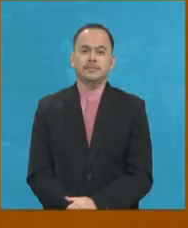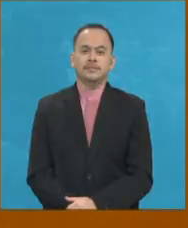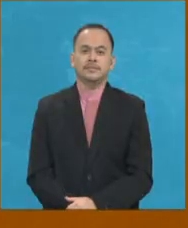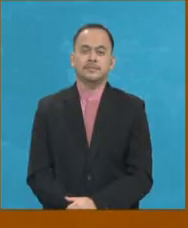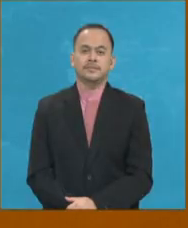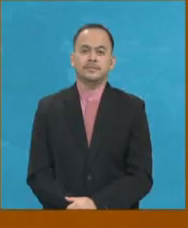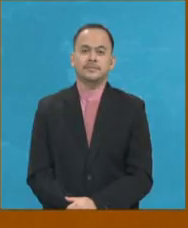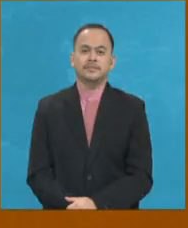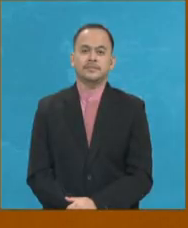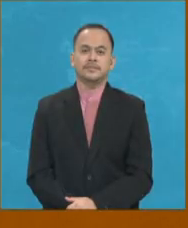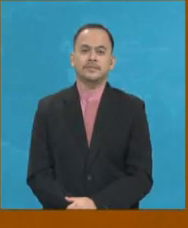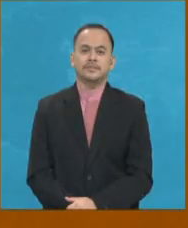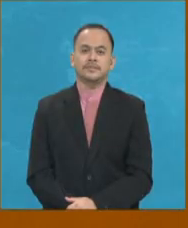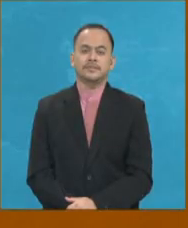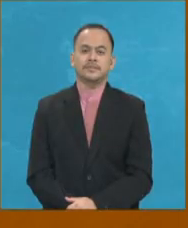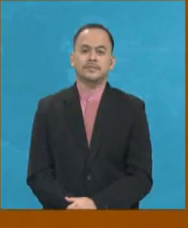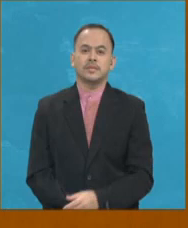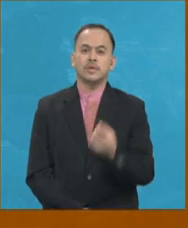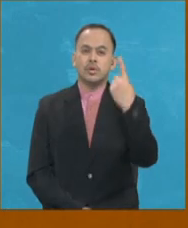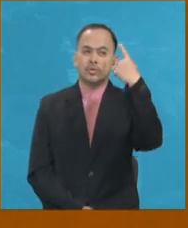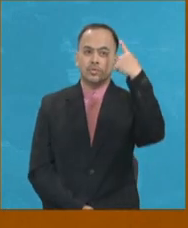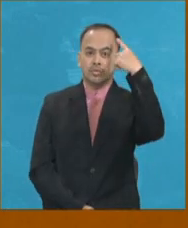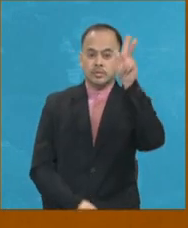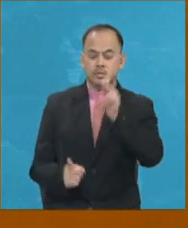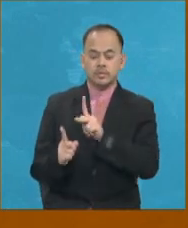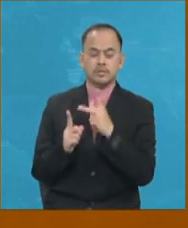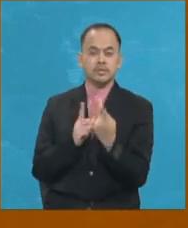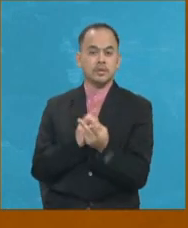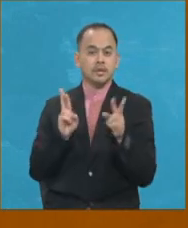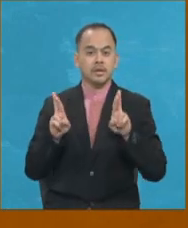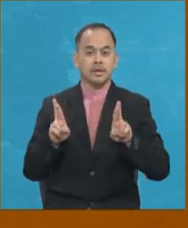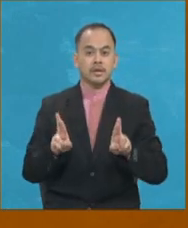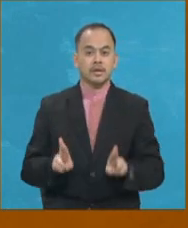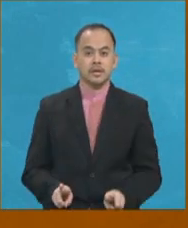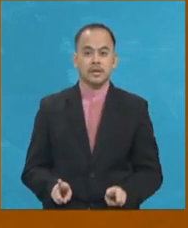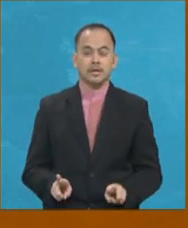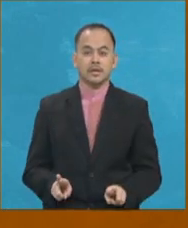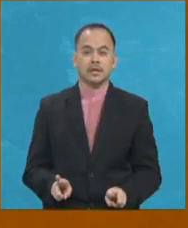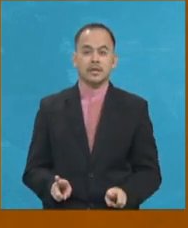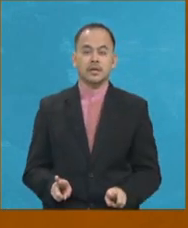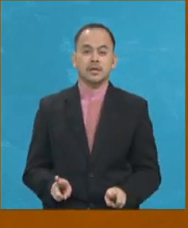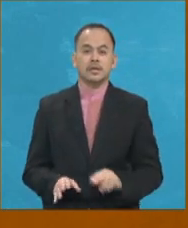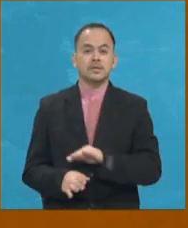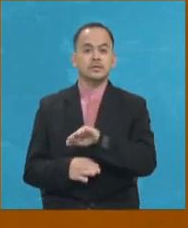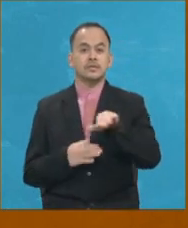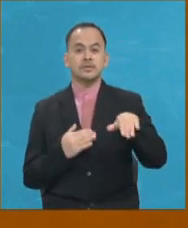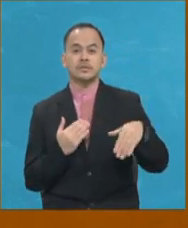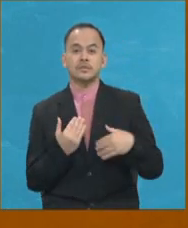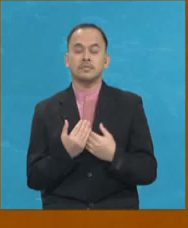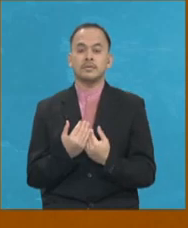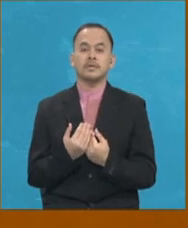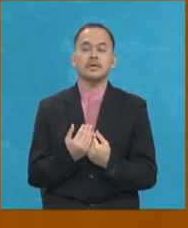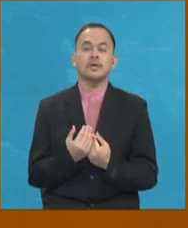sehubungan itu hai bagi kesejahteraan rakyat dan penduduk seumumnya pula